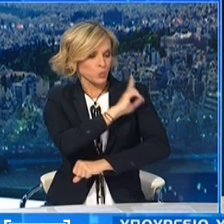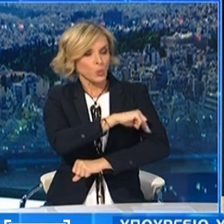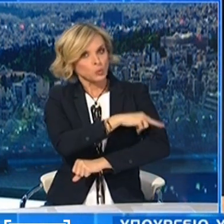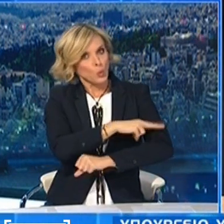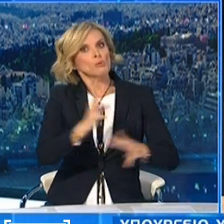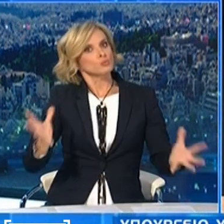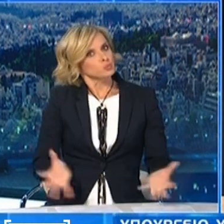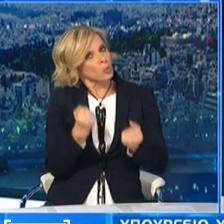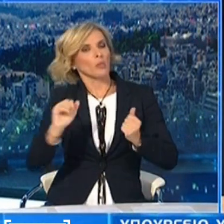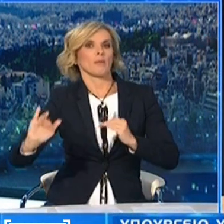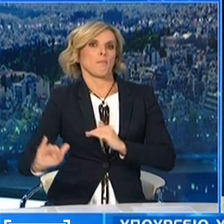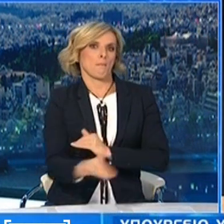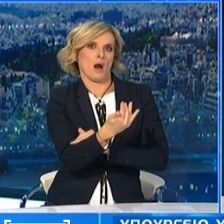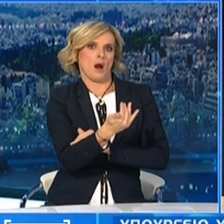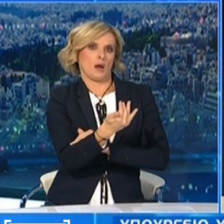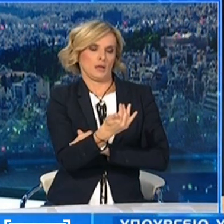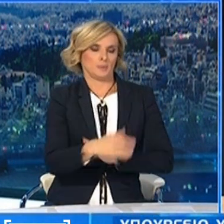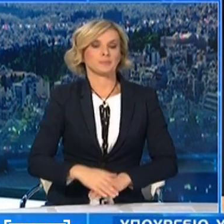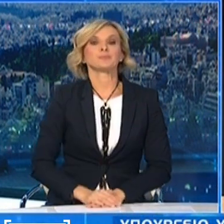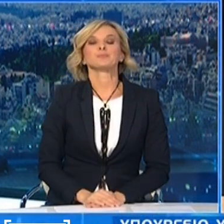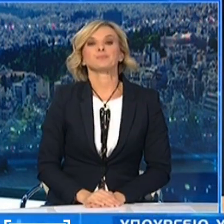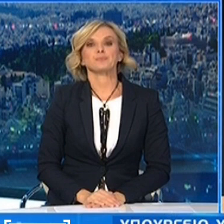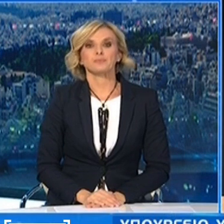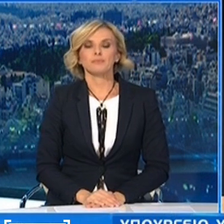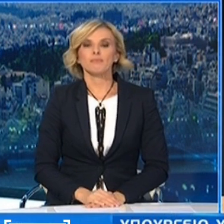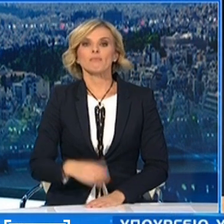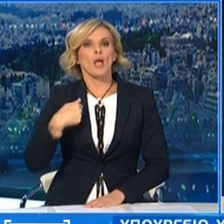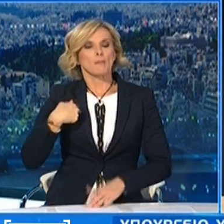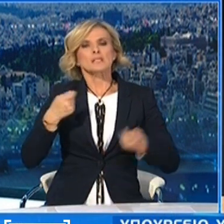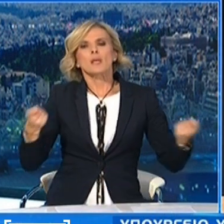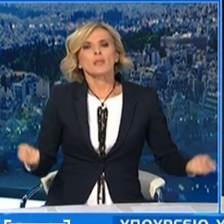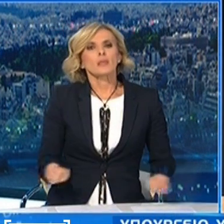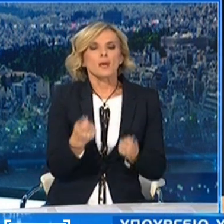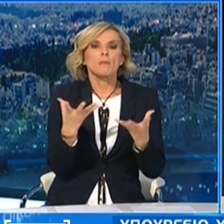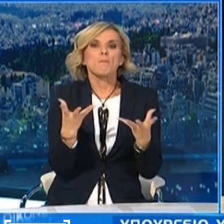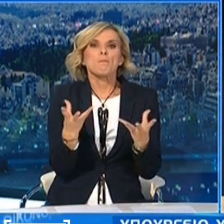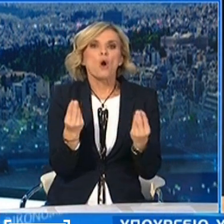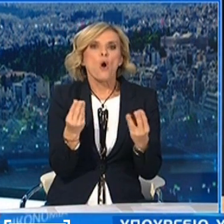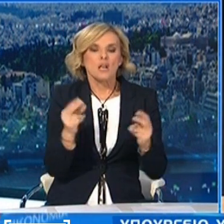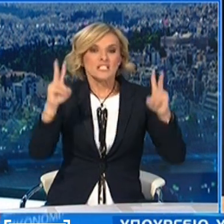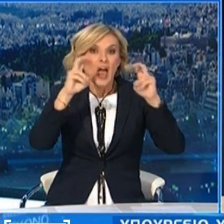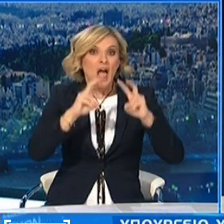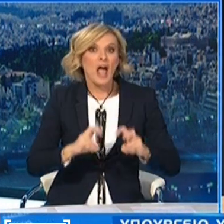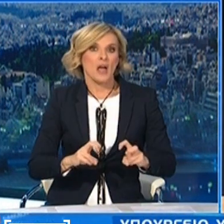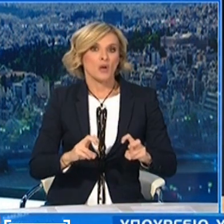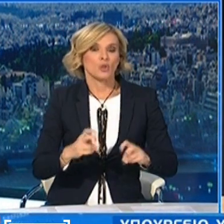την 1η Ιουλίου έως και στις 18 Οκτωβρίου έχουν διεξαχθεί από τους αρμόδιους ελεγκτικούς φορείς